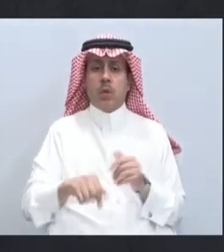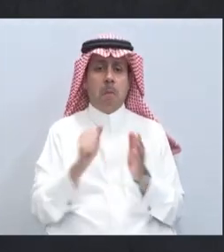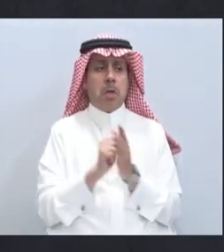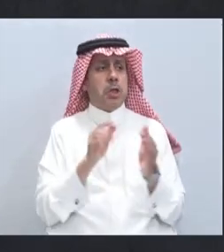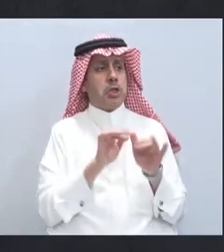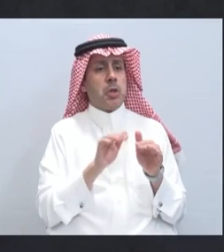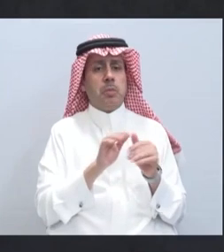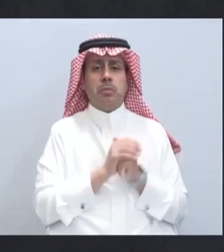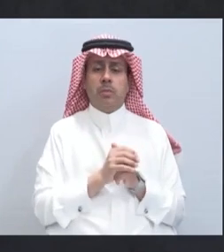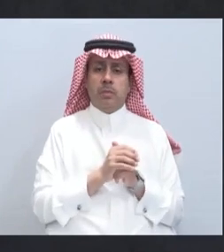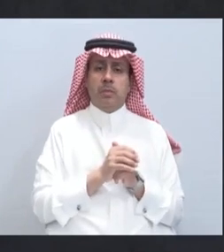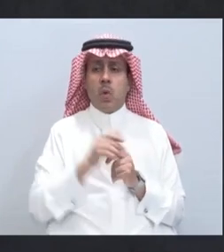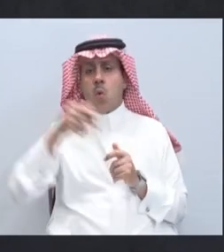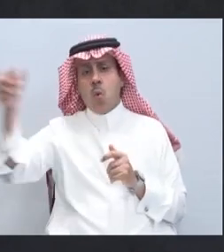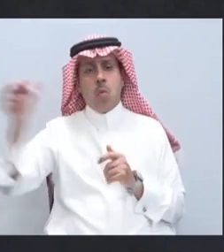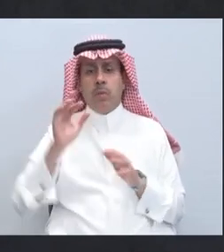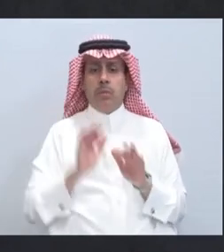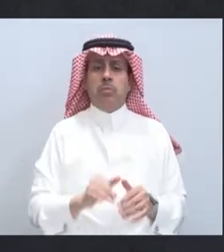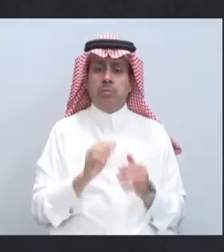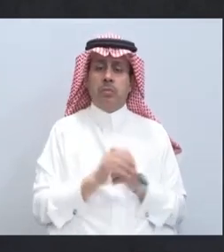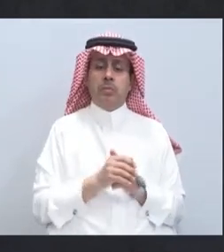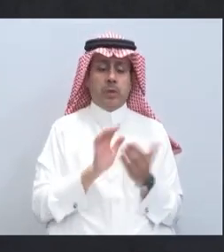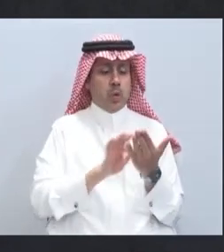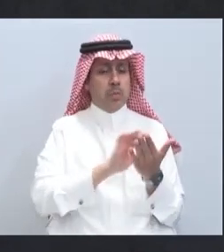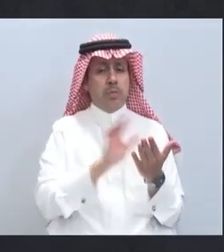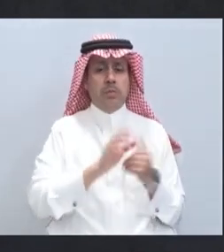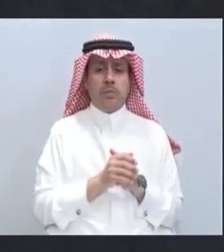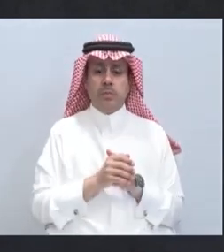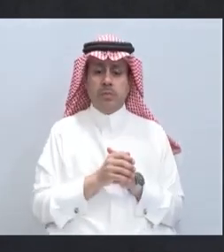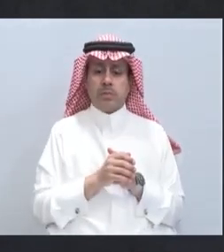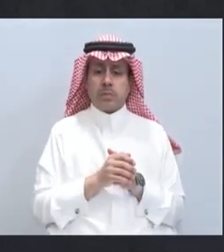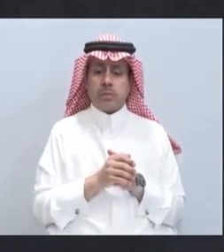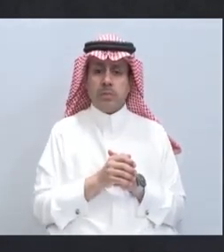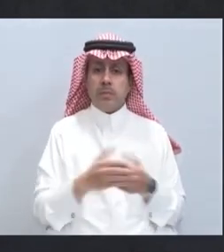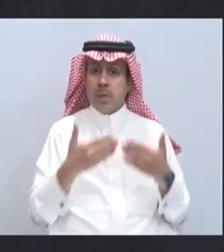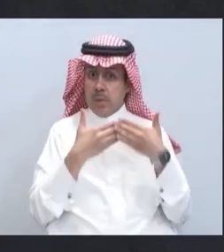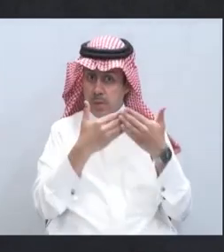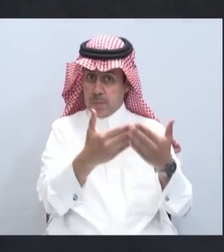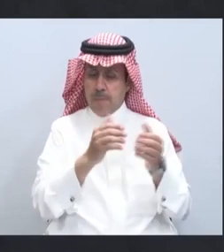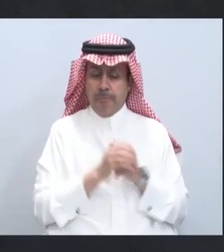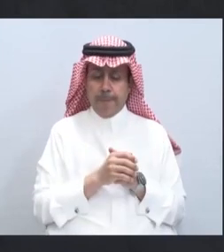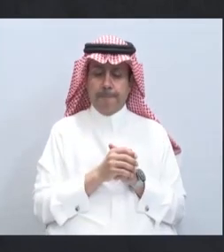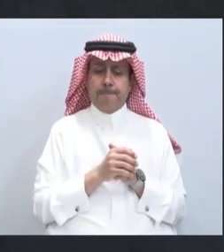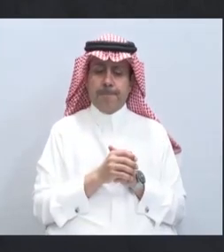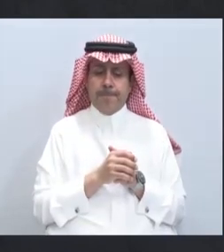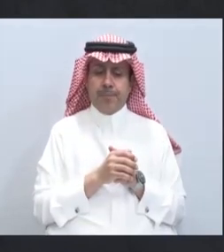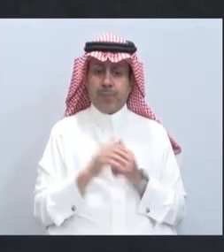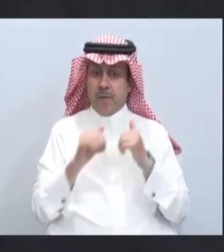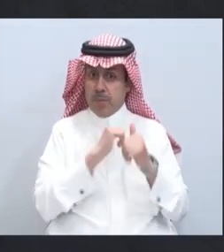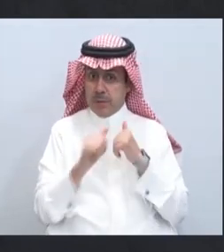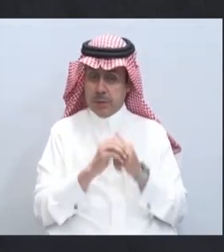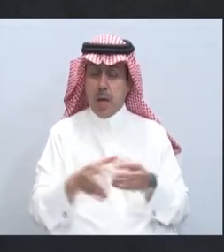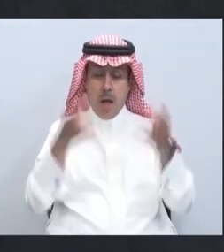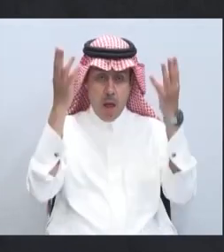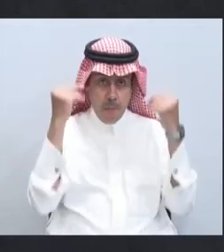التقنيات تقدم لنا العديد من الخدمات ايضا اتحدث من الخدمات التي قدمتها لنا في مجال علم